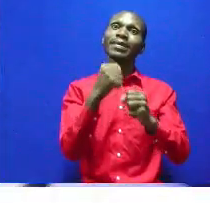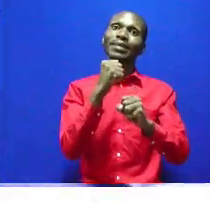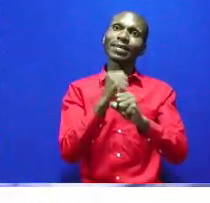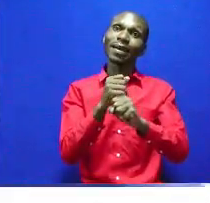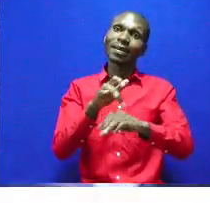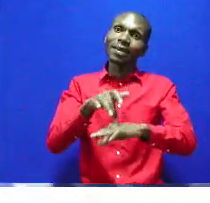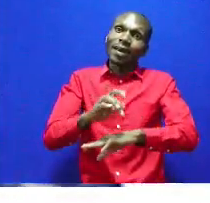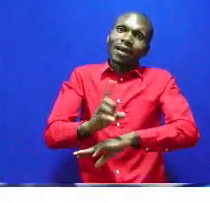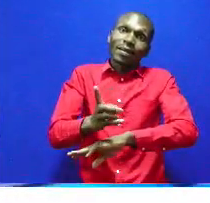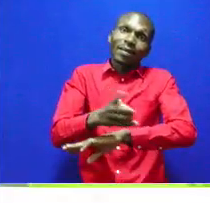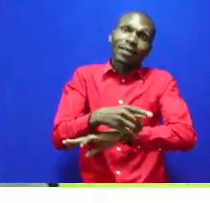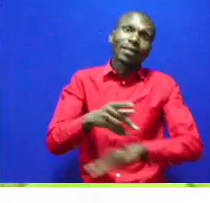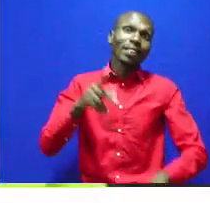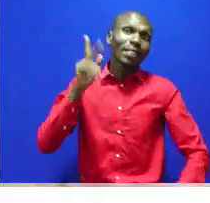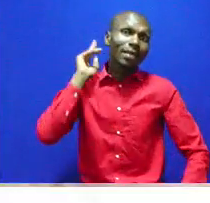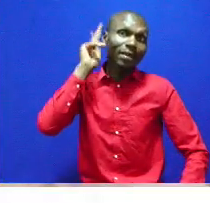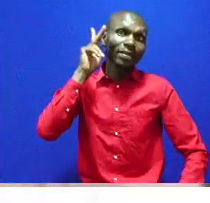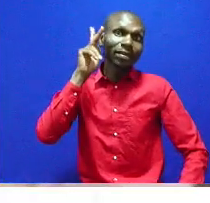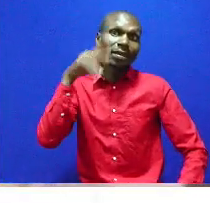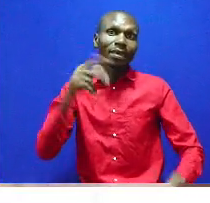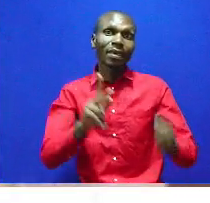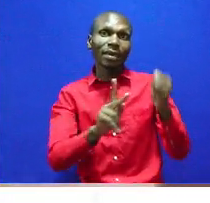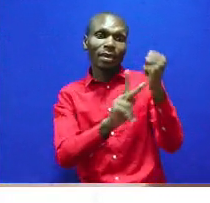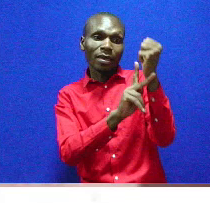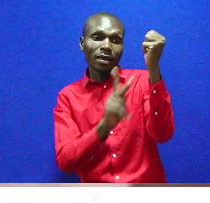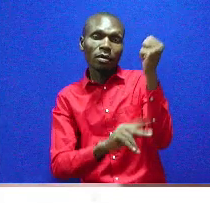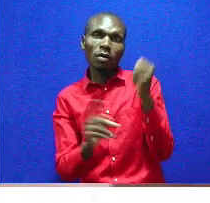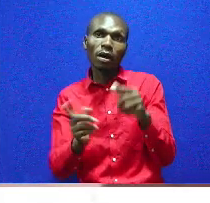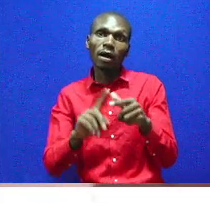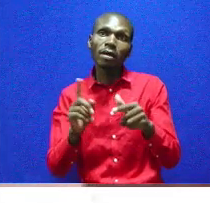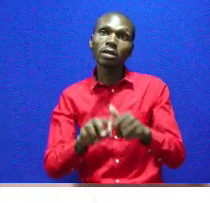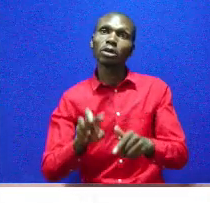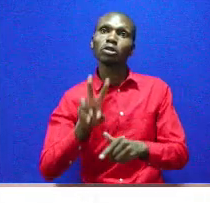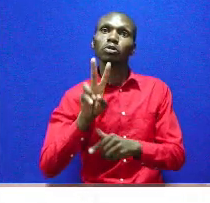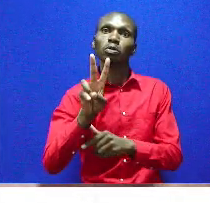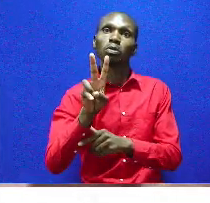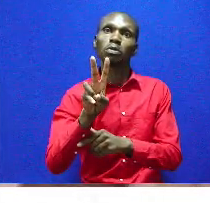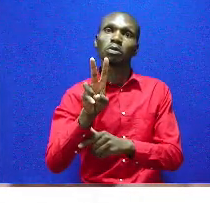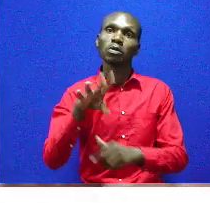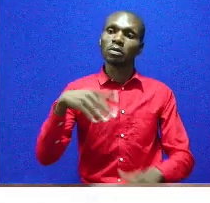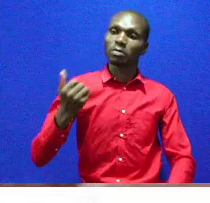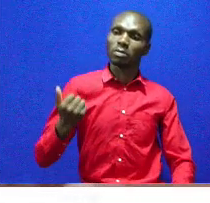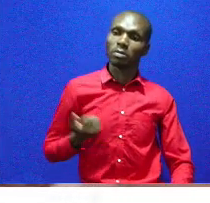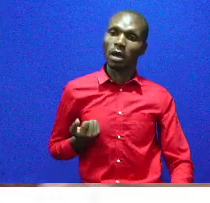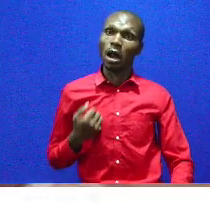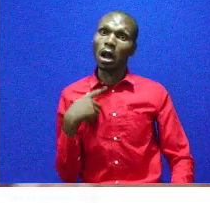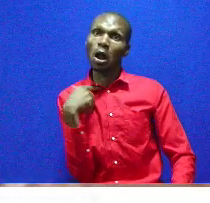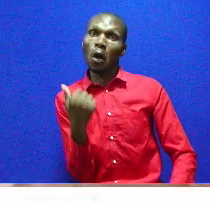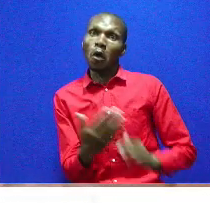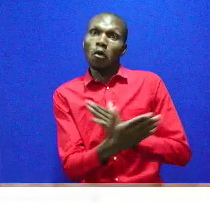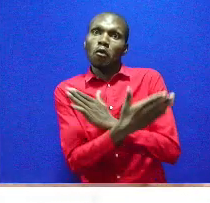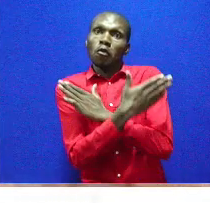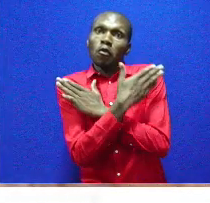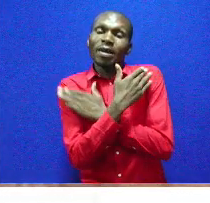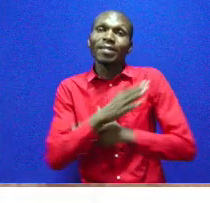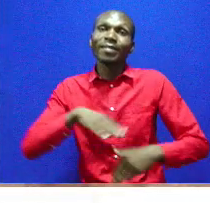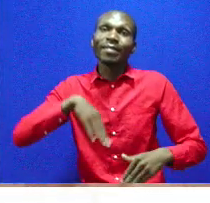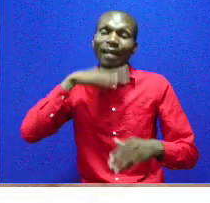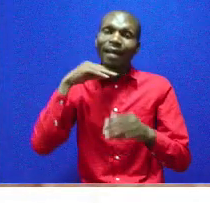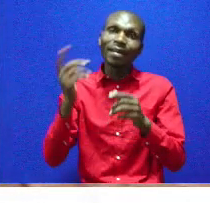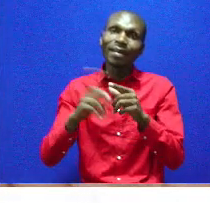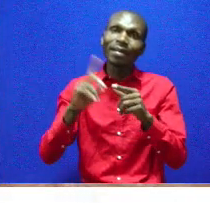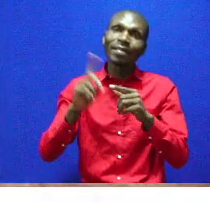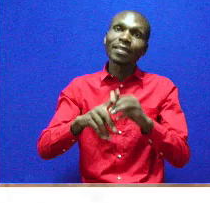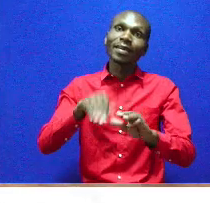ase para ya Kisii keroka kuirira ogo kuoko banyaro kababera basani Ivy na Nicole. Igeta seni kia Ndizi nigo gya kore taro